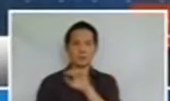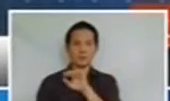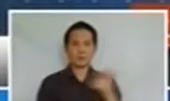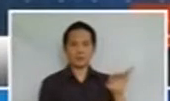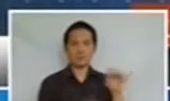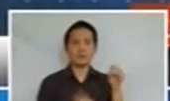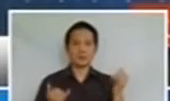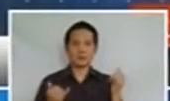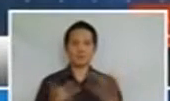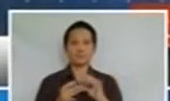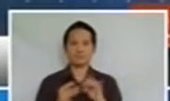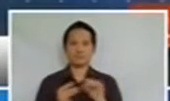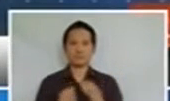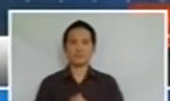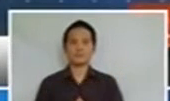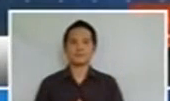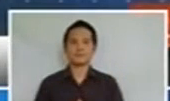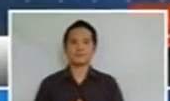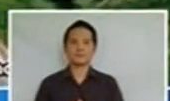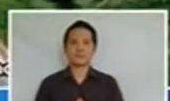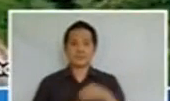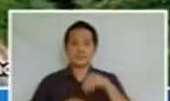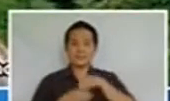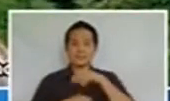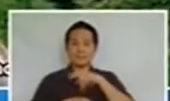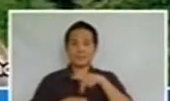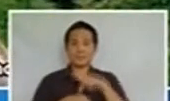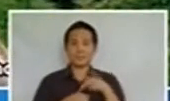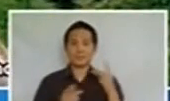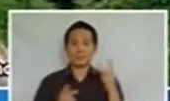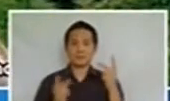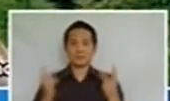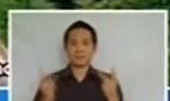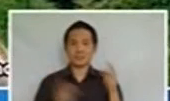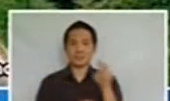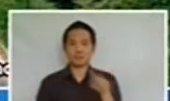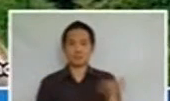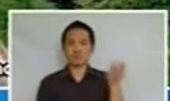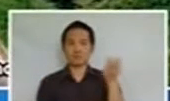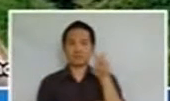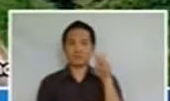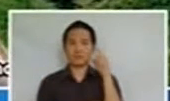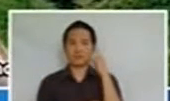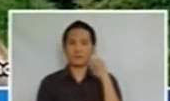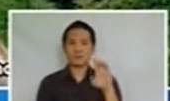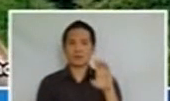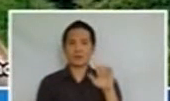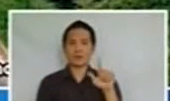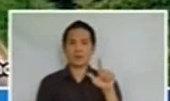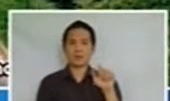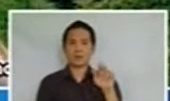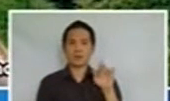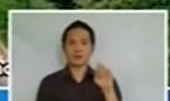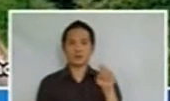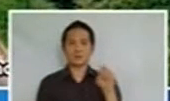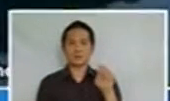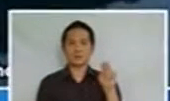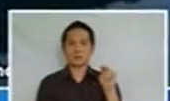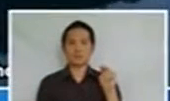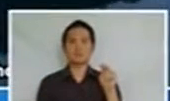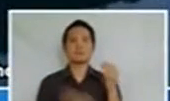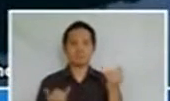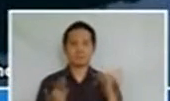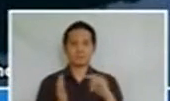tourism sa hangaring pasiglahing muli ang sektor ng turismo sa rehiyon sa ilalim ng mas maluwag na community quarantine.